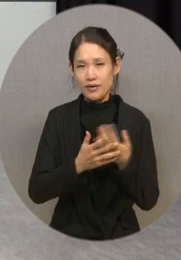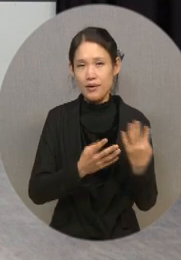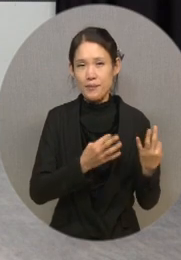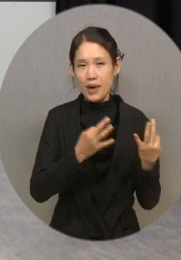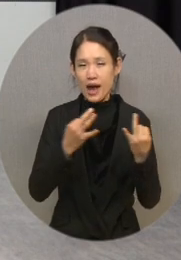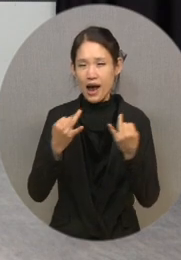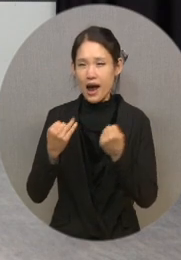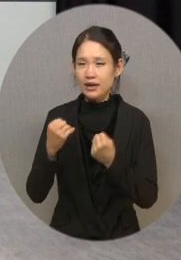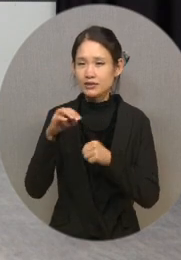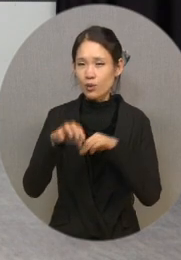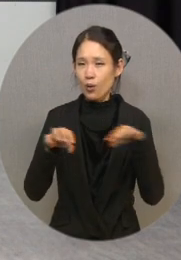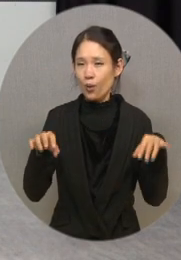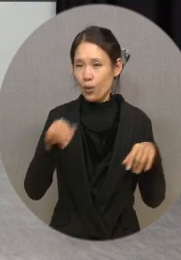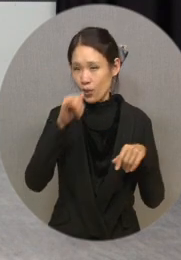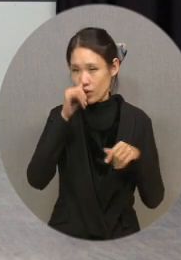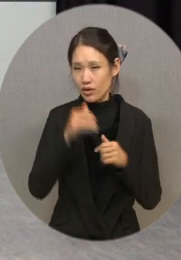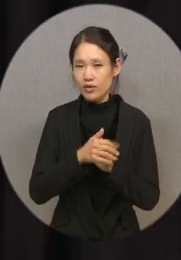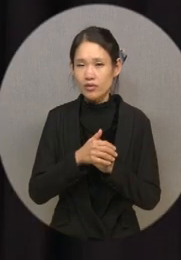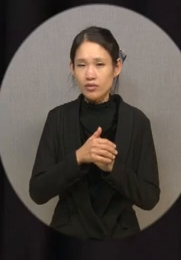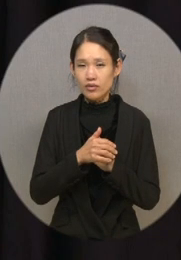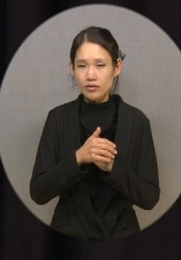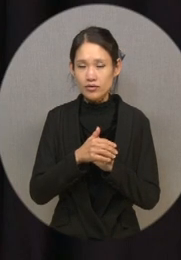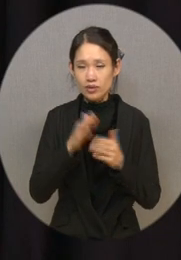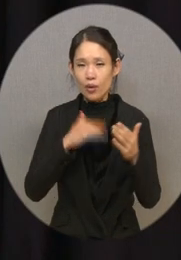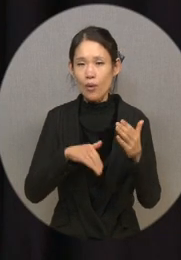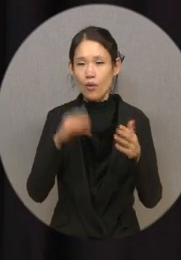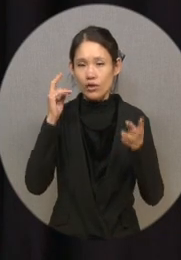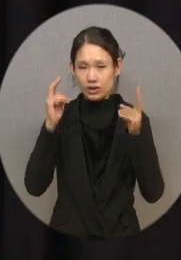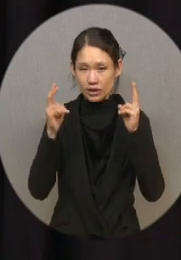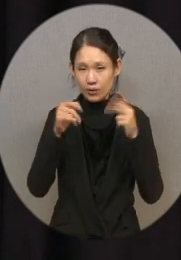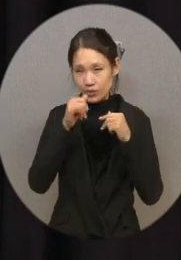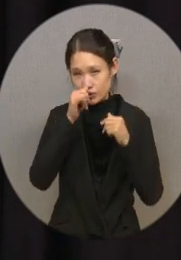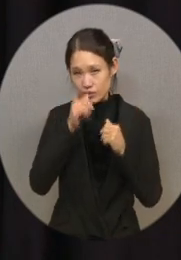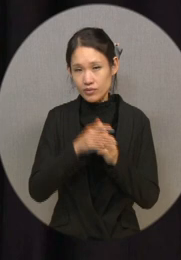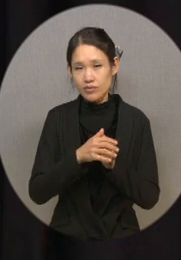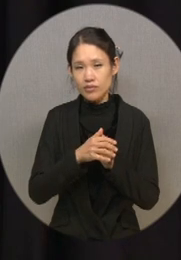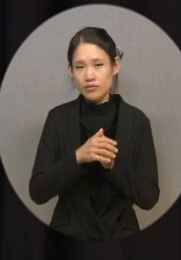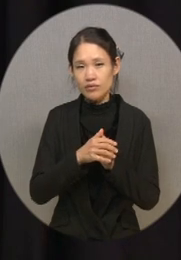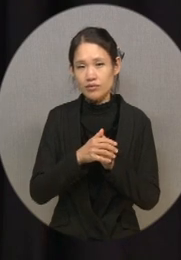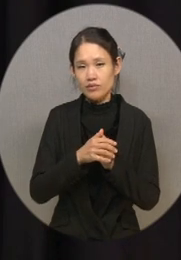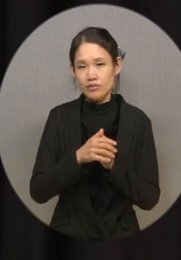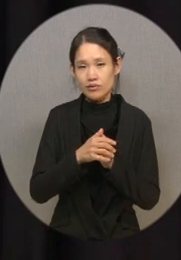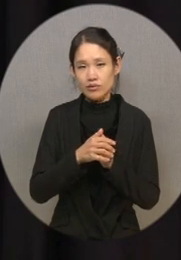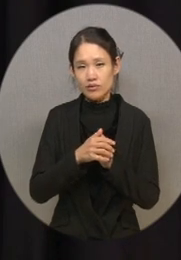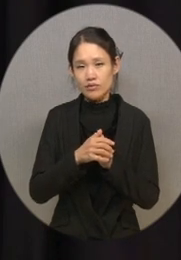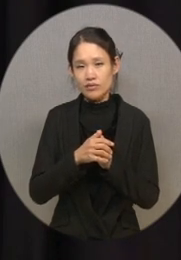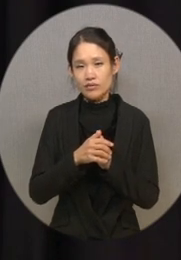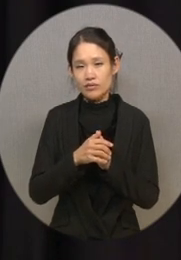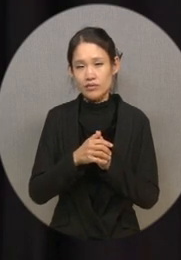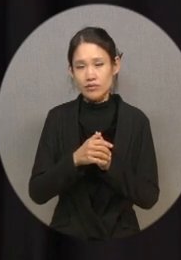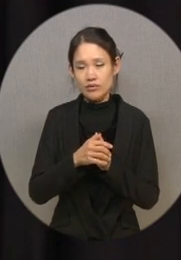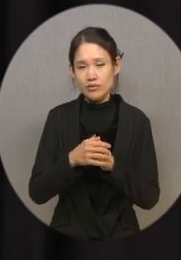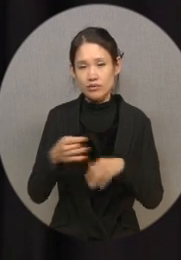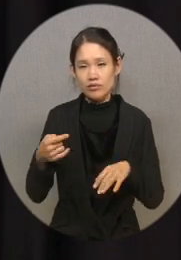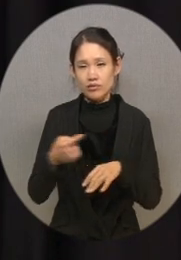많은 기관이 있지 않겠어요? 그다음에 또 공기업도 있고 그다음에 저기 기타